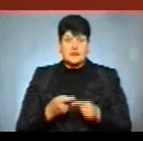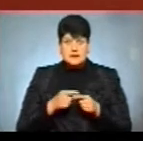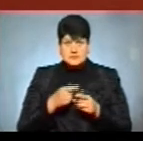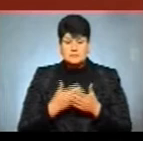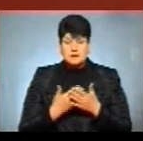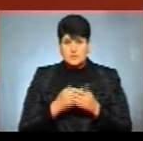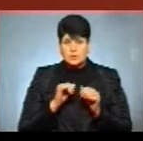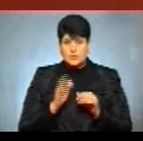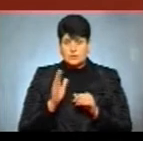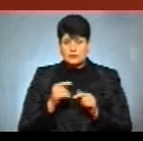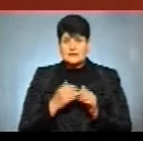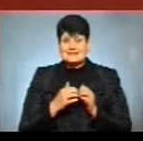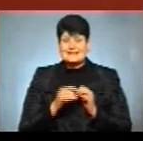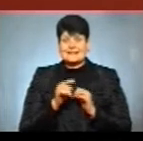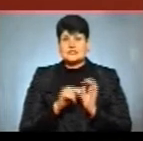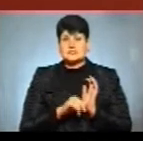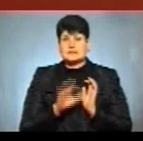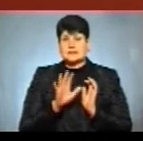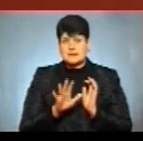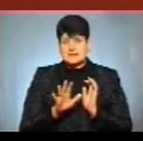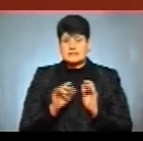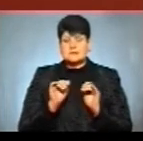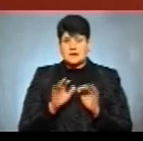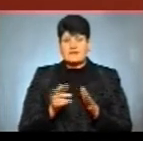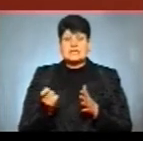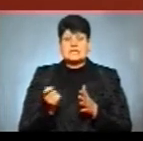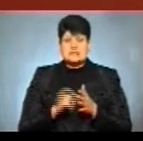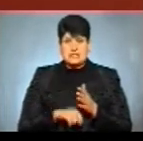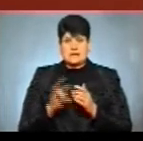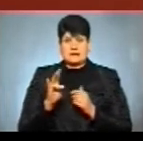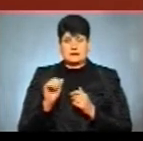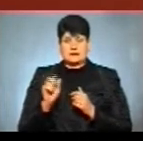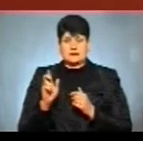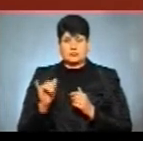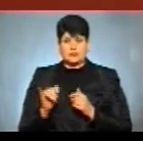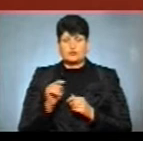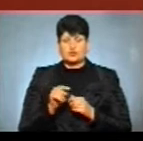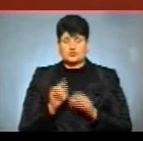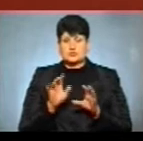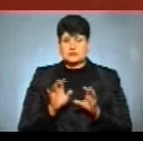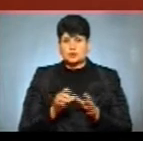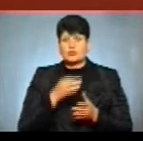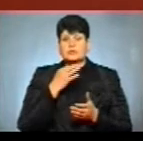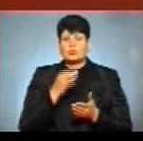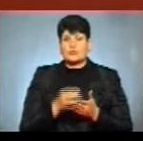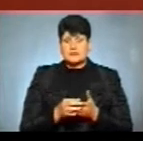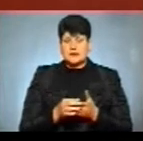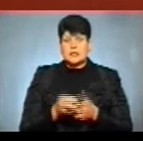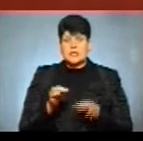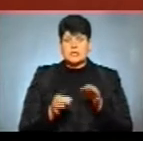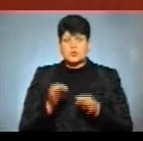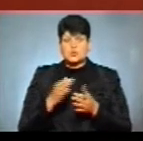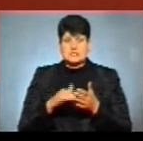приклади могли бути серед тих 65 справ, які закрило НАБУ, тому що цю статтю відповідальність